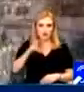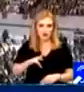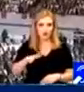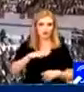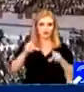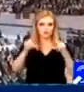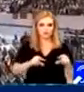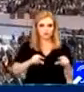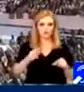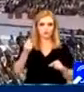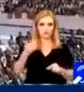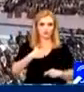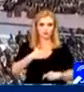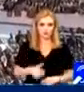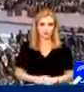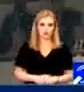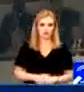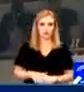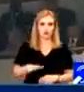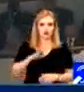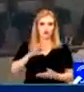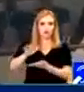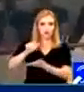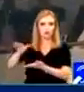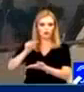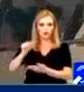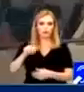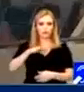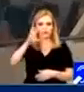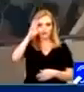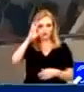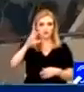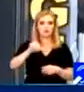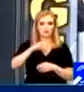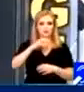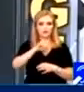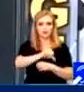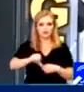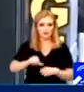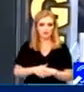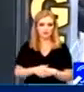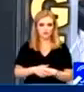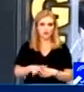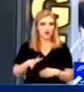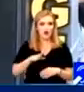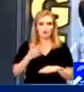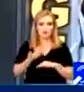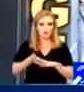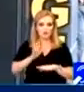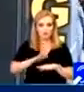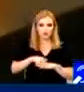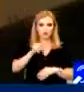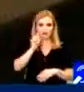au retrogradat din nou Turcia, astfel că împrumuturile de pe piețele internaționale au dobânzi prohibitive. O gură de oxigen a venit din